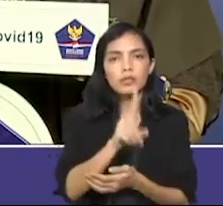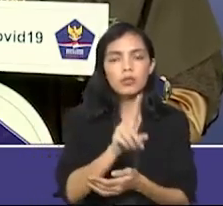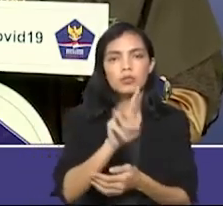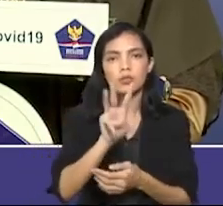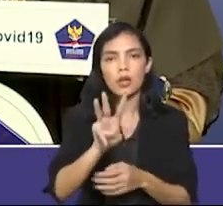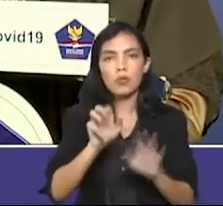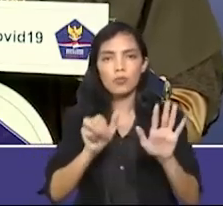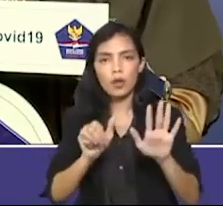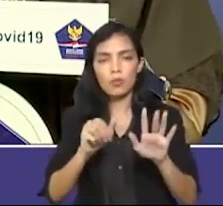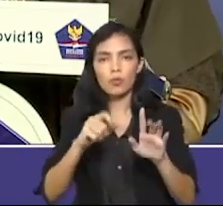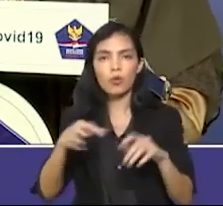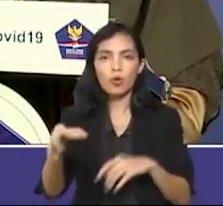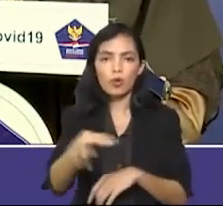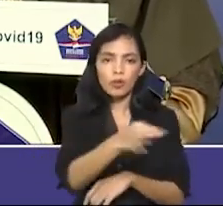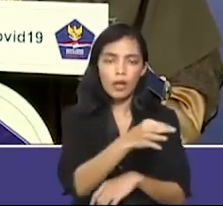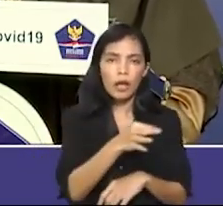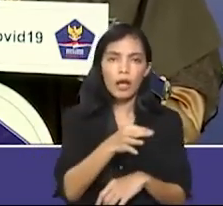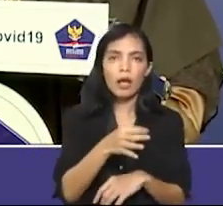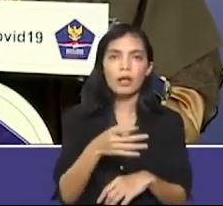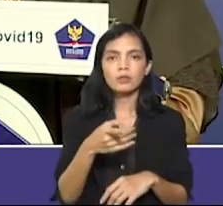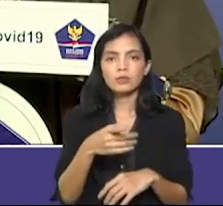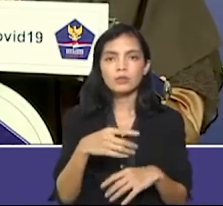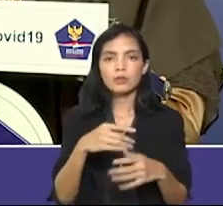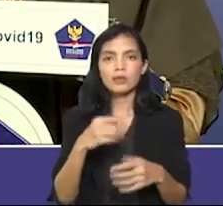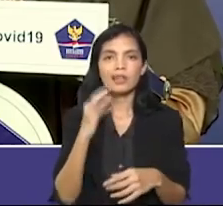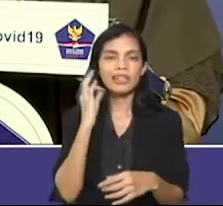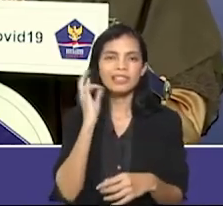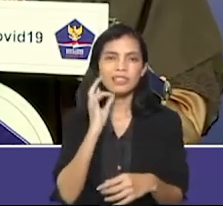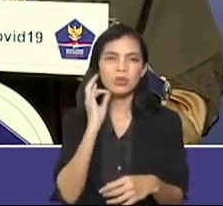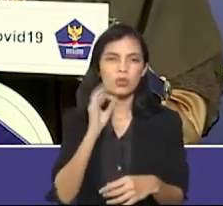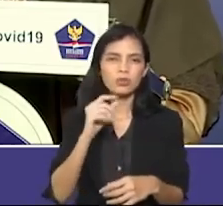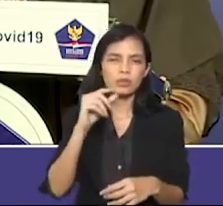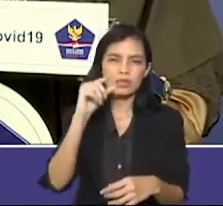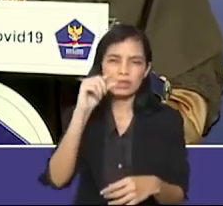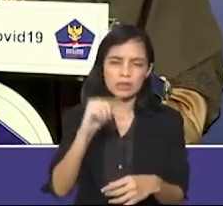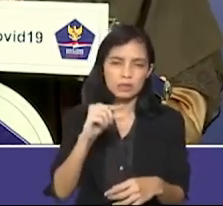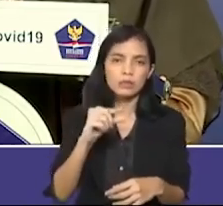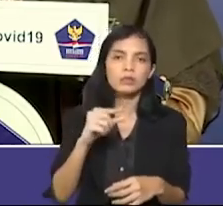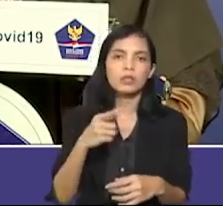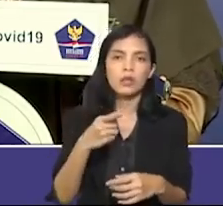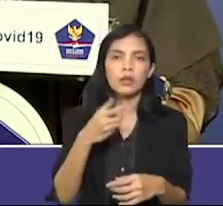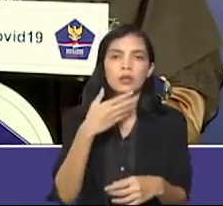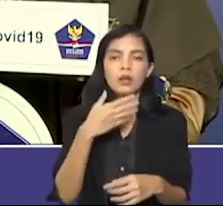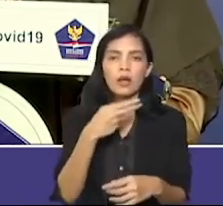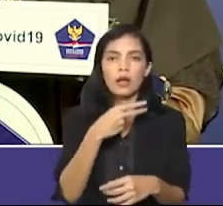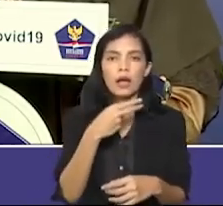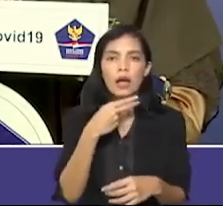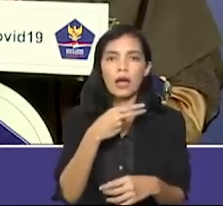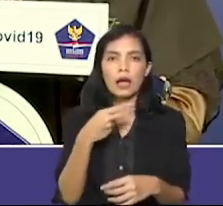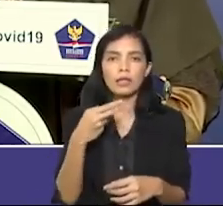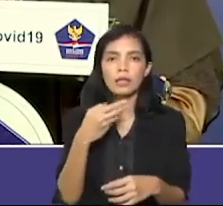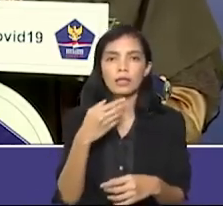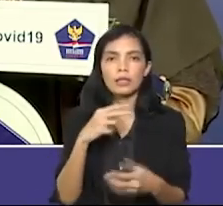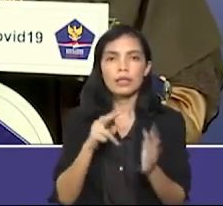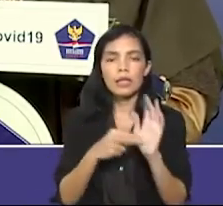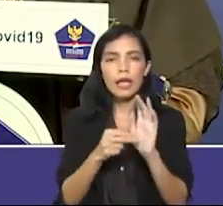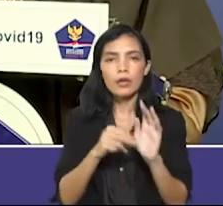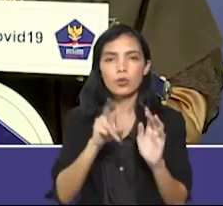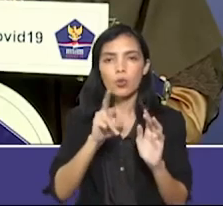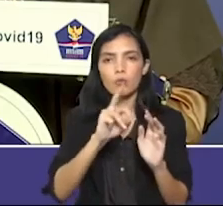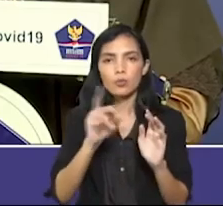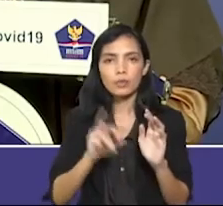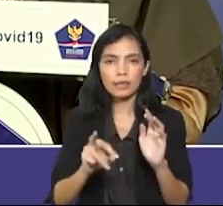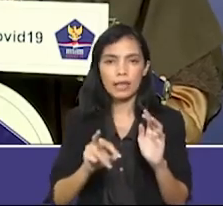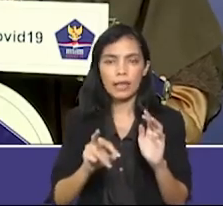136 kabupaten kota dengan risiko rendah dimana kabupaten tersebut memiliki scoring 20%